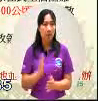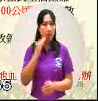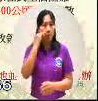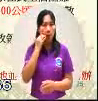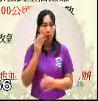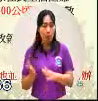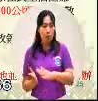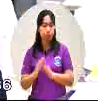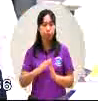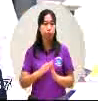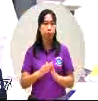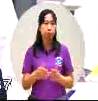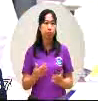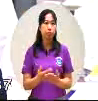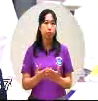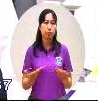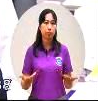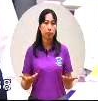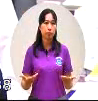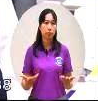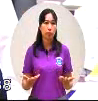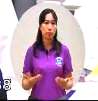原？